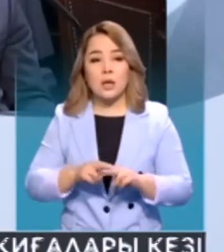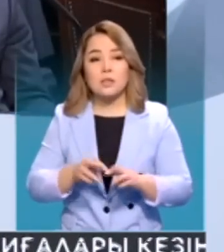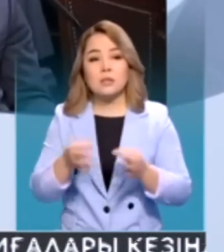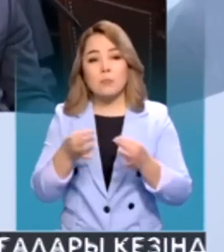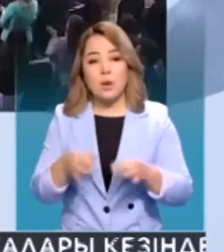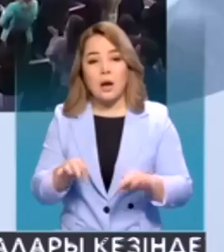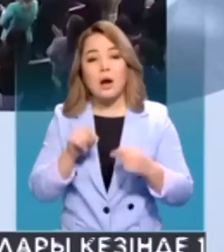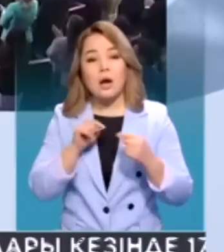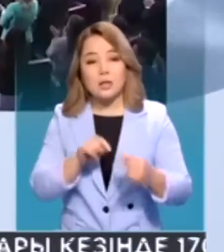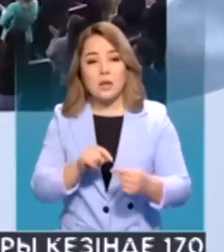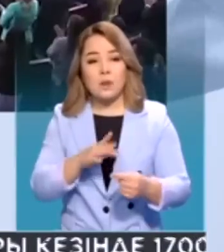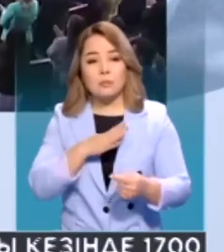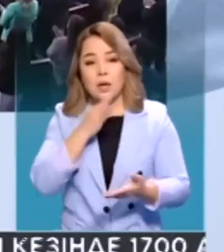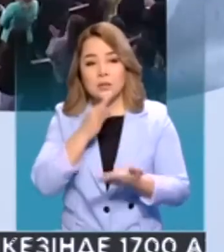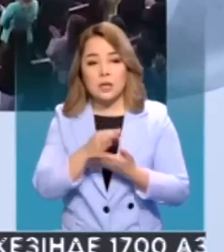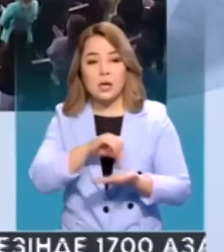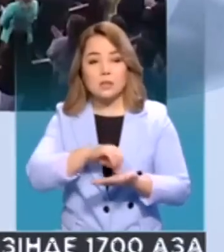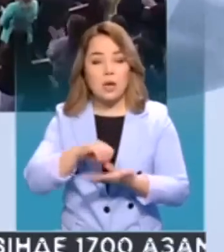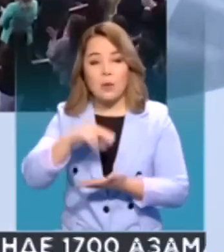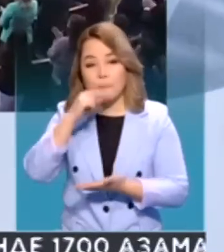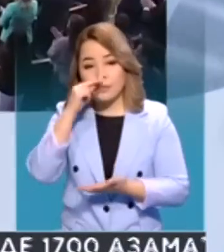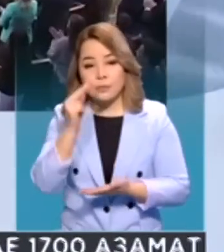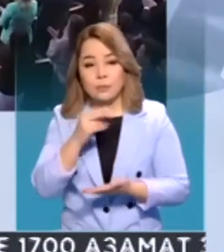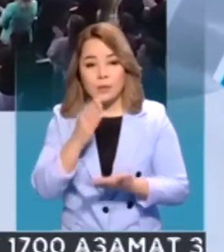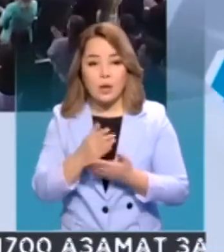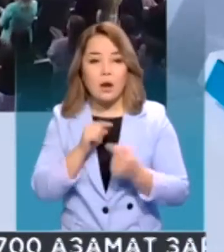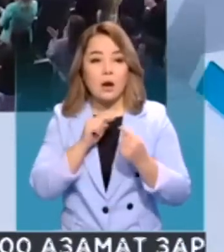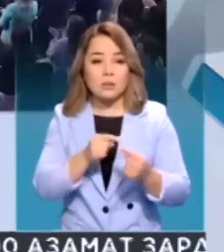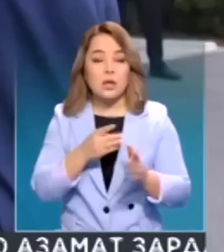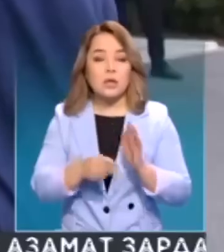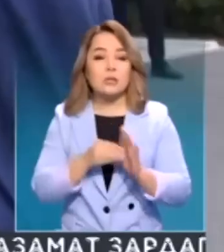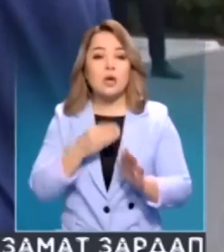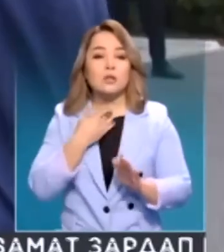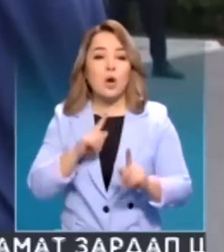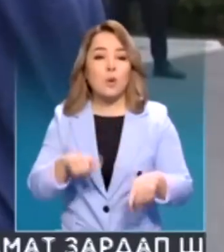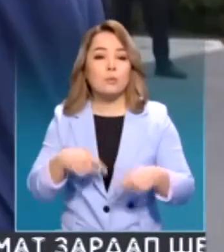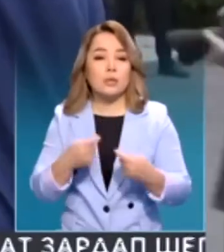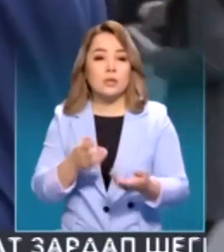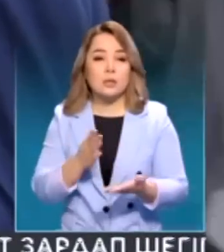демократтарға қарсы жұмсақ саясат ұстанды деп айыптап, қарсы дауыс беруде.